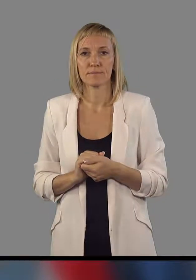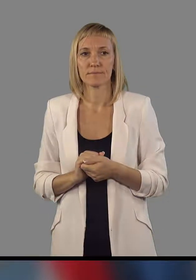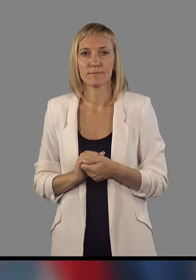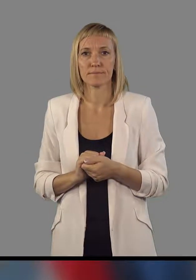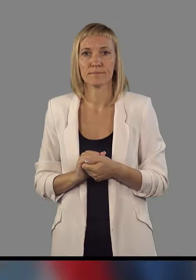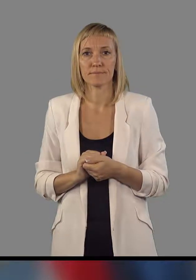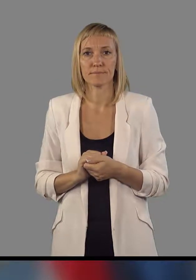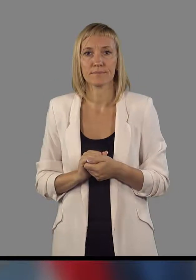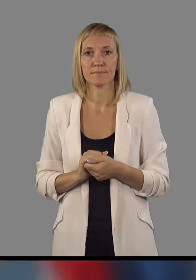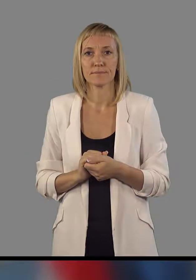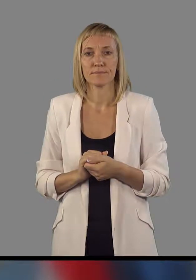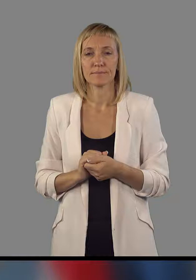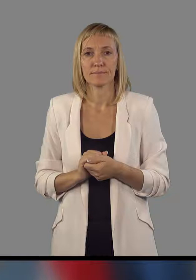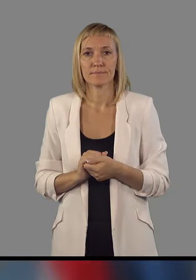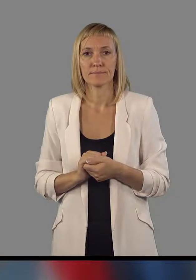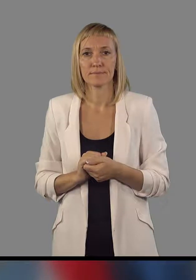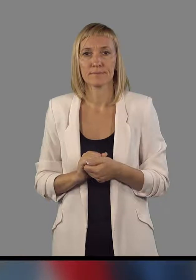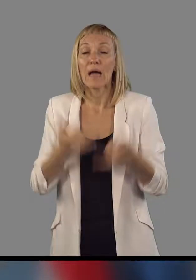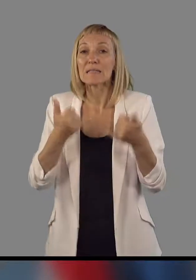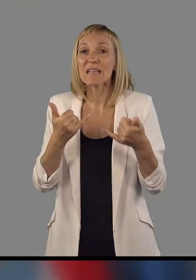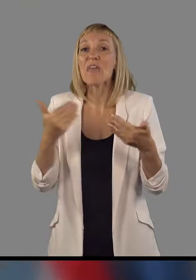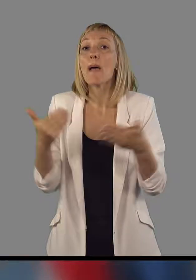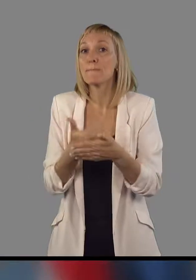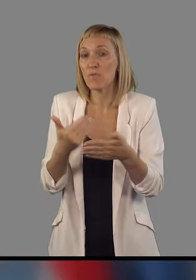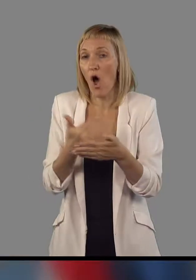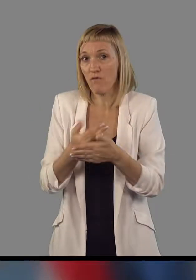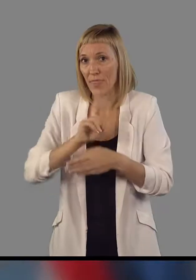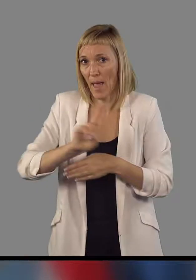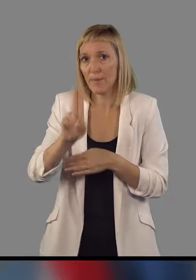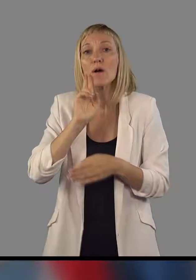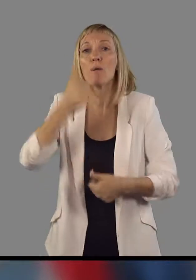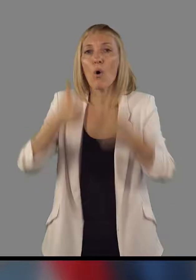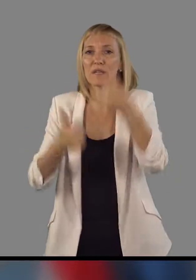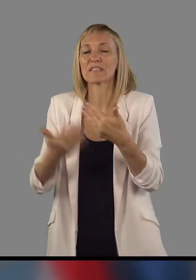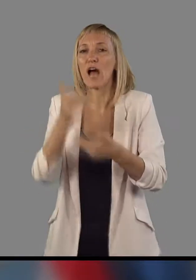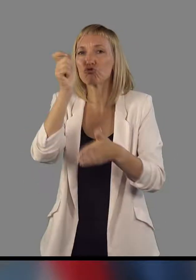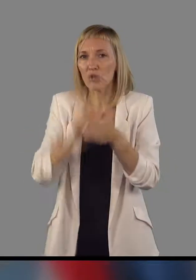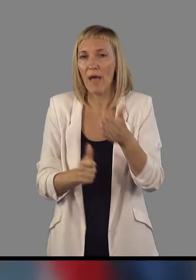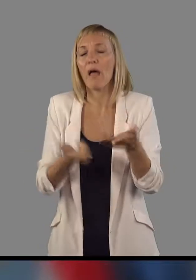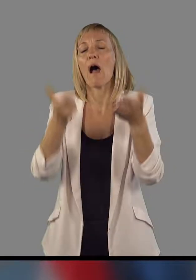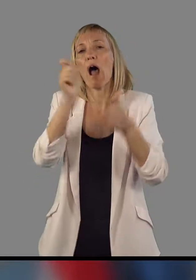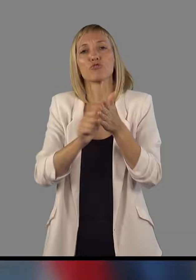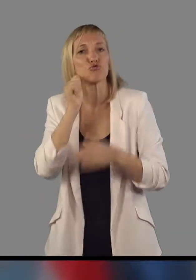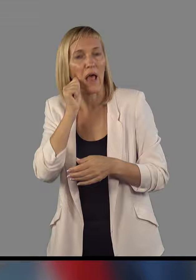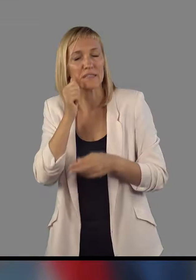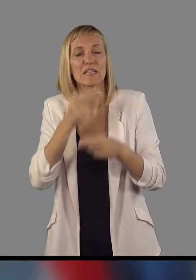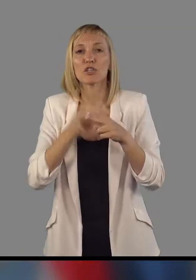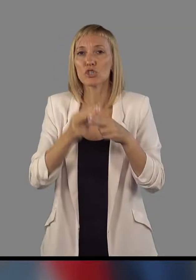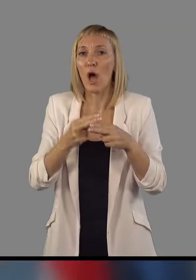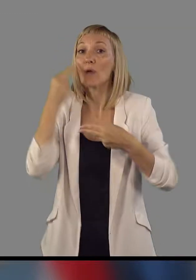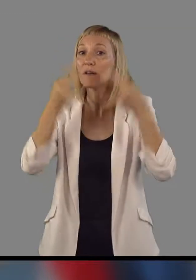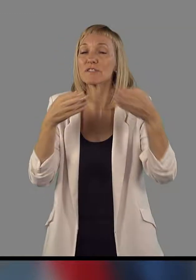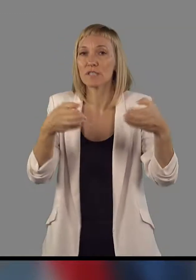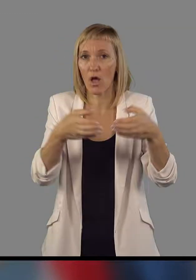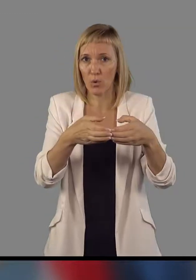Po novem bodo kandidati za člane ali članice Državne